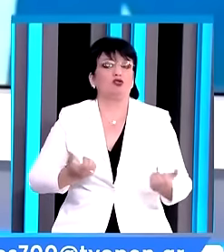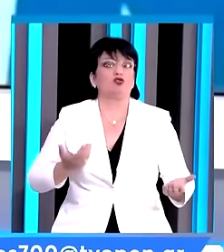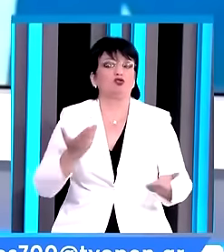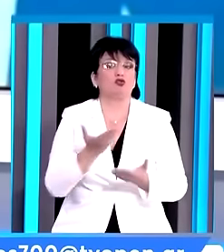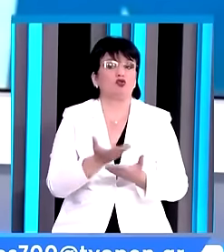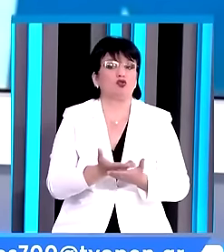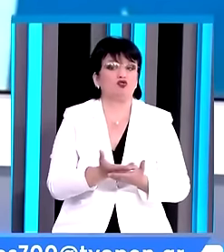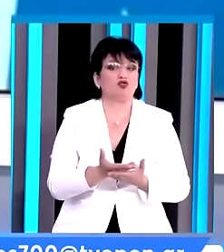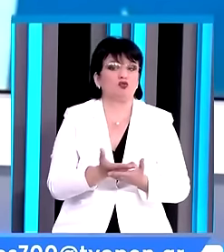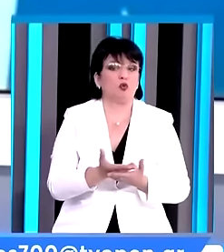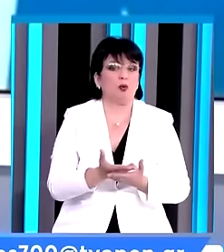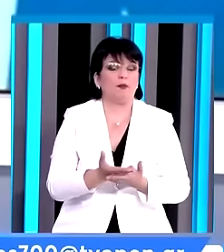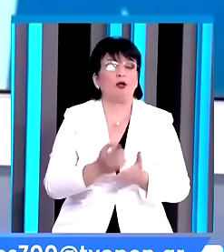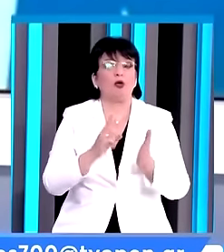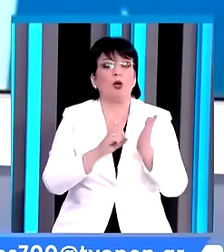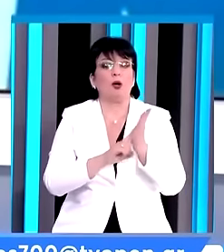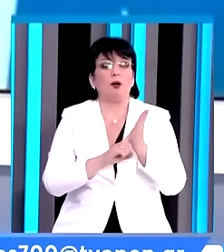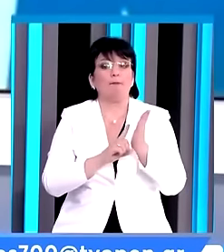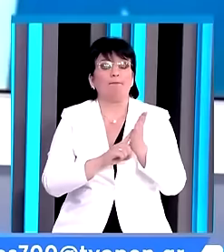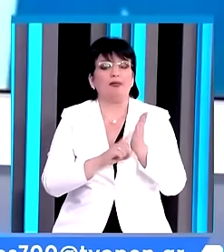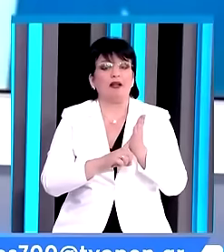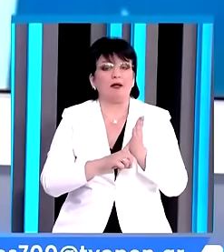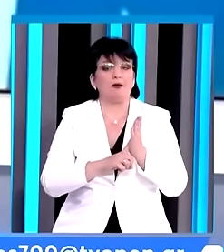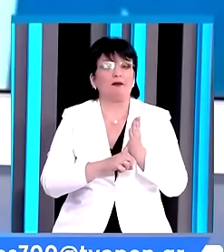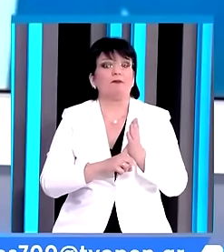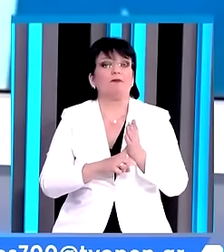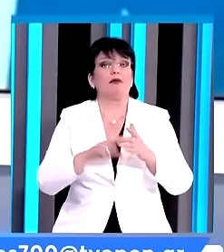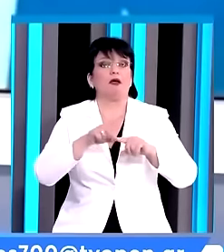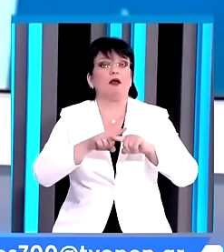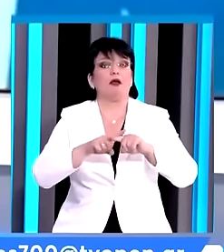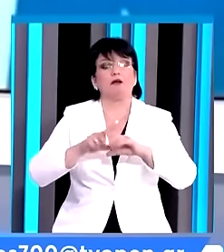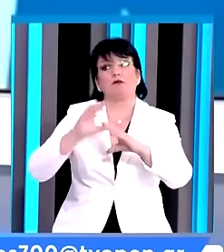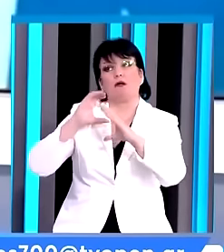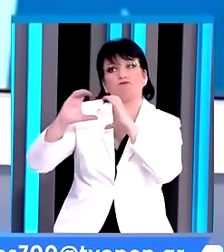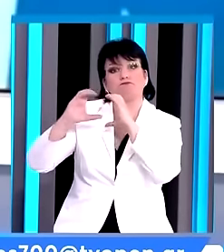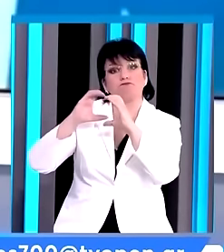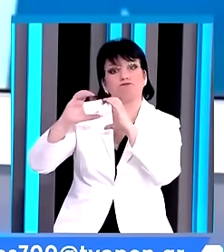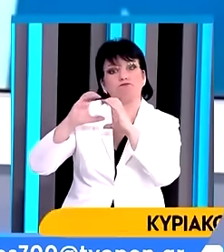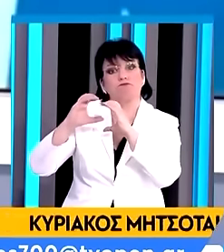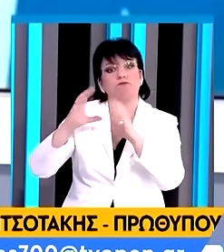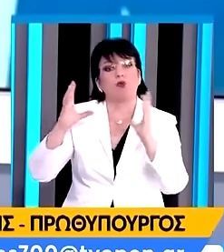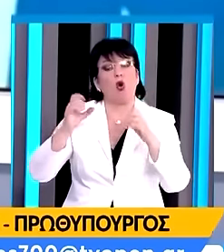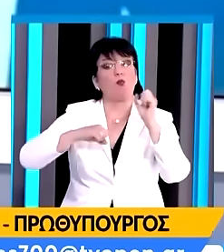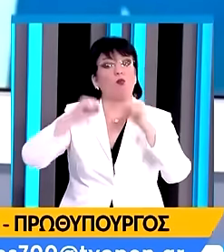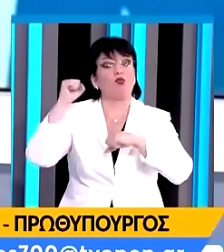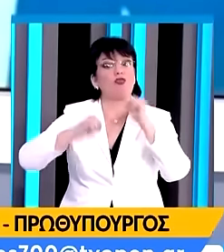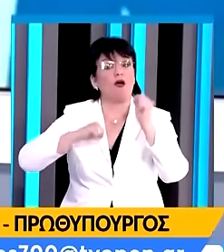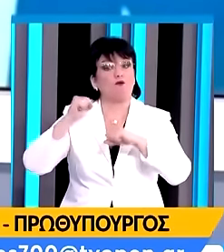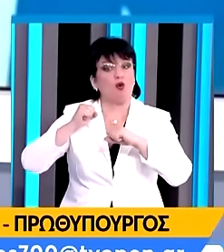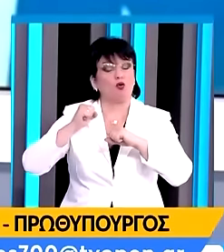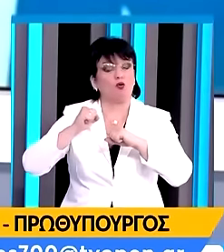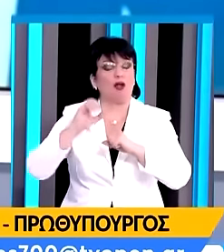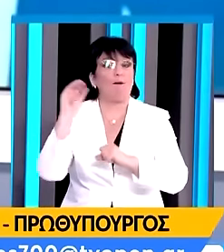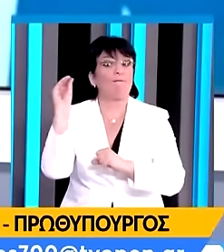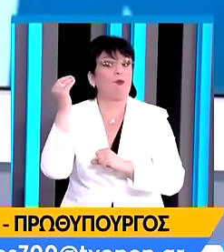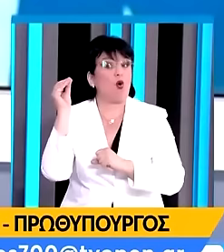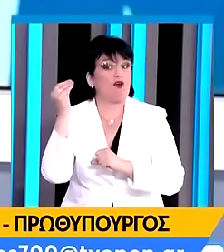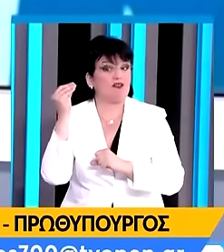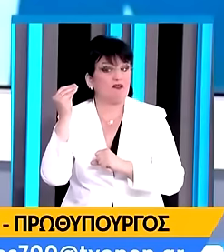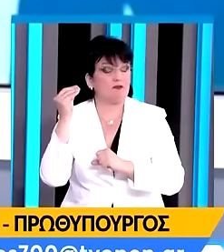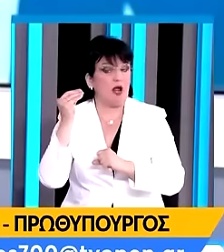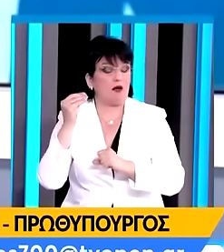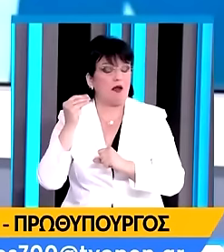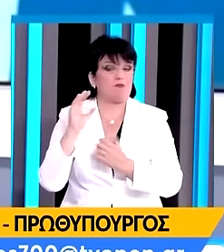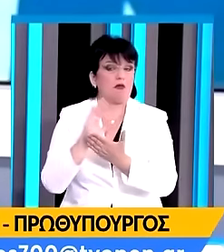αλλά και αυτό το οποίο πρέπει να γίνεται ανάμεσα σε γειτονικές χώρες, να μπορούμε να συνομιλούμε και όπου διαφωνούμε, να διαφωνούμε πολιτισμένα και χωρίς